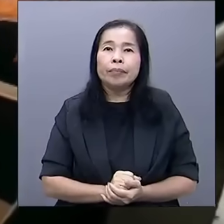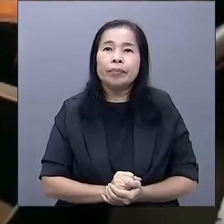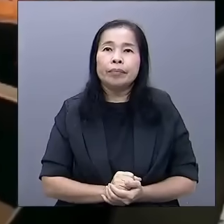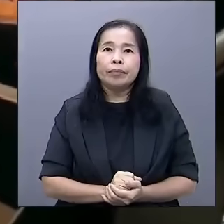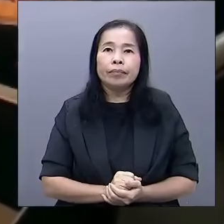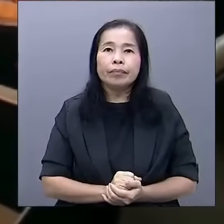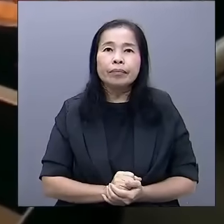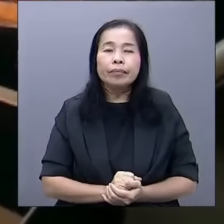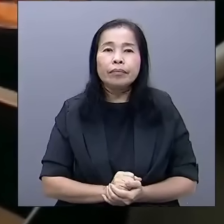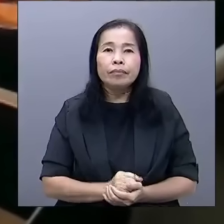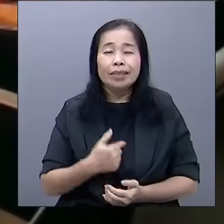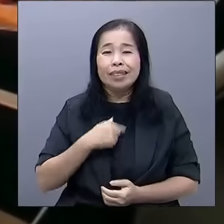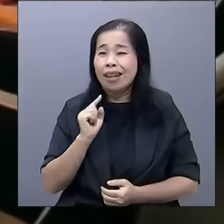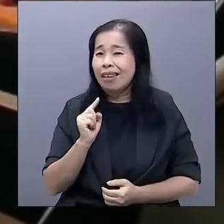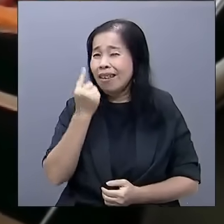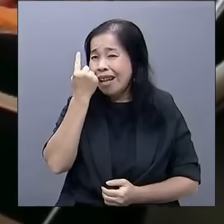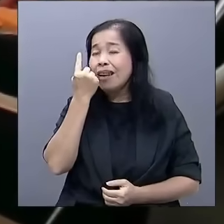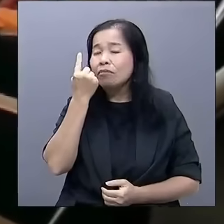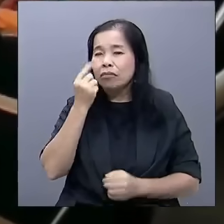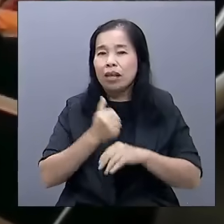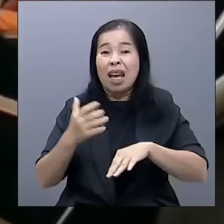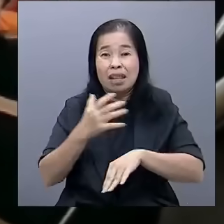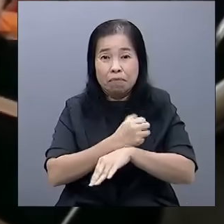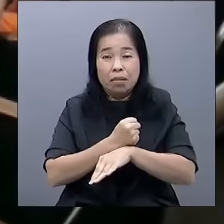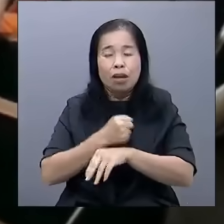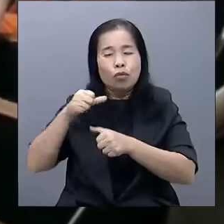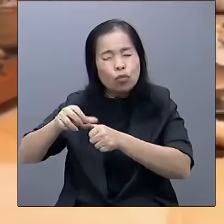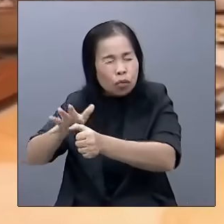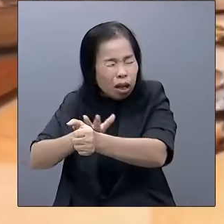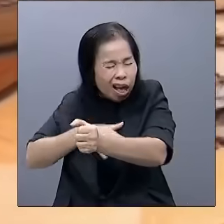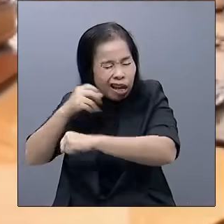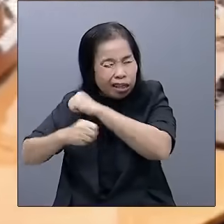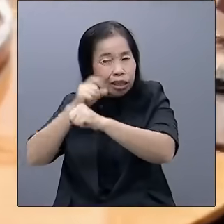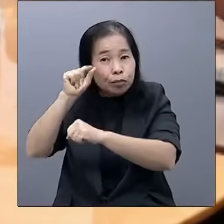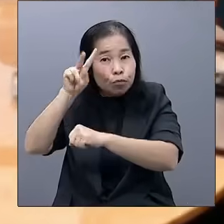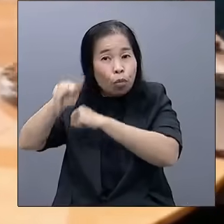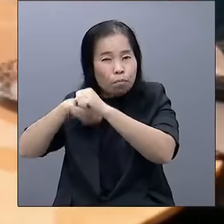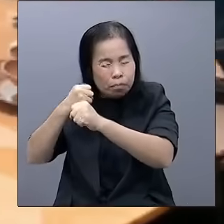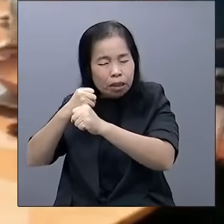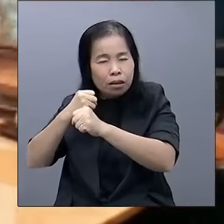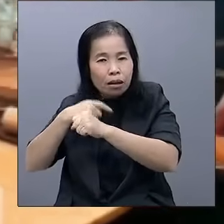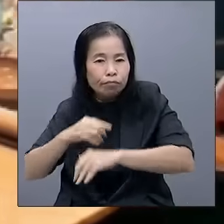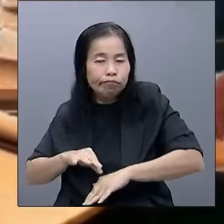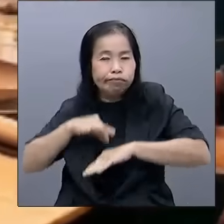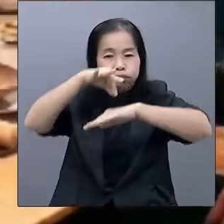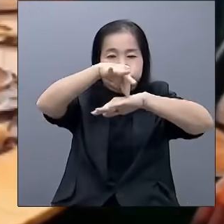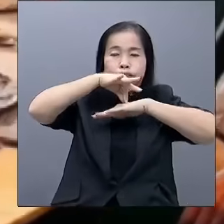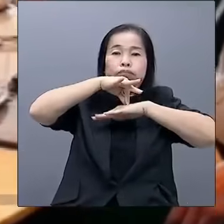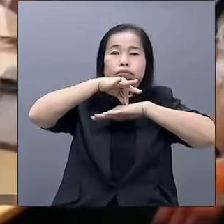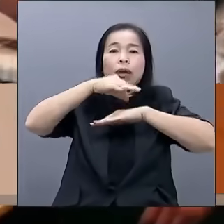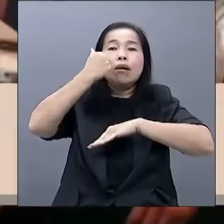เป็นครั้งแรกในเส้นทางการเมือง 22ปีของนายสุทินคลังแสงที่ก้าวขึ้นสู่เก้าอี้รัฐมนตรี